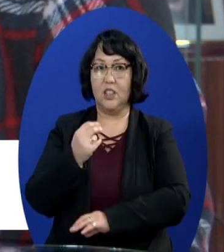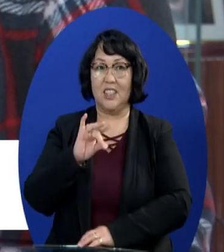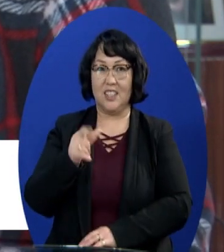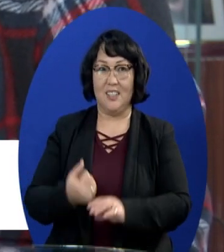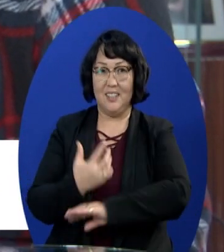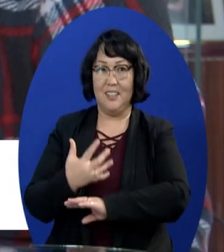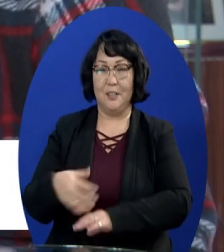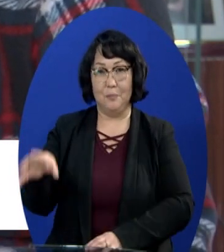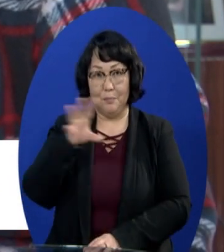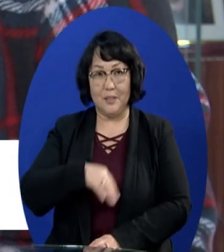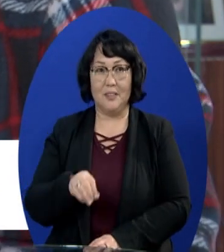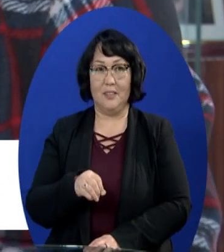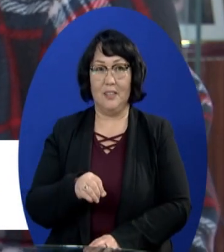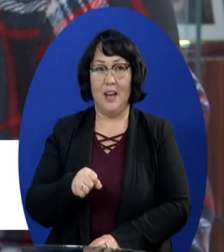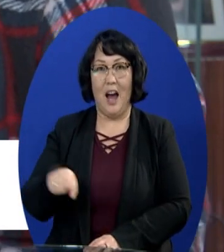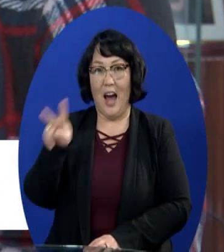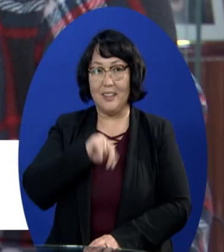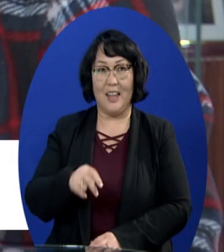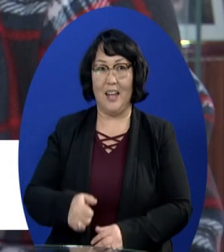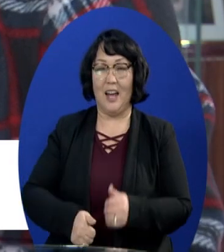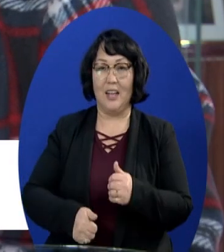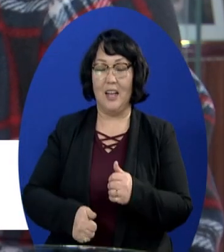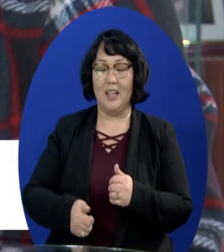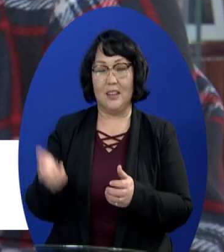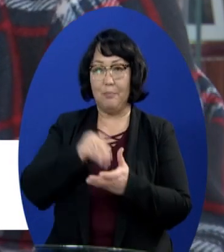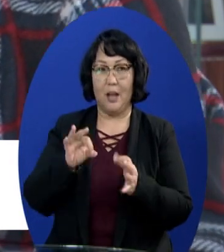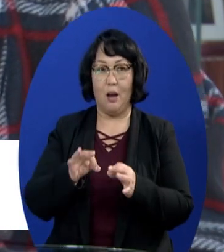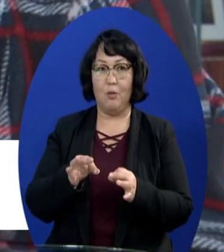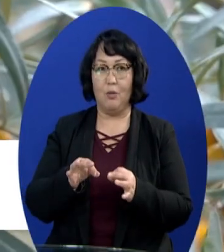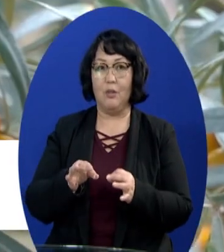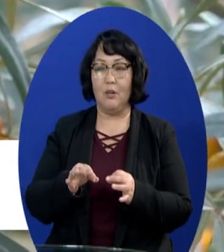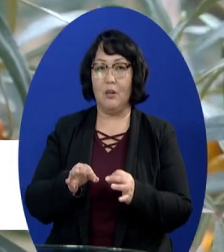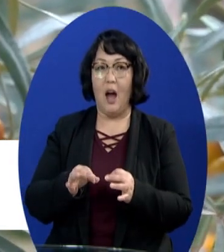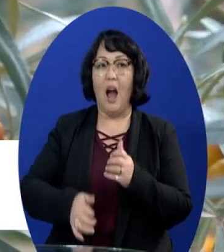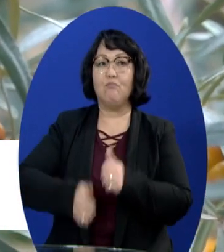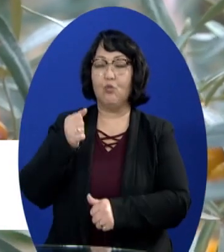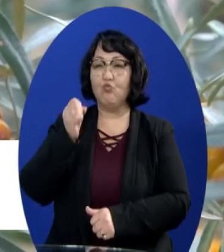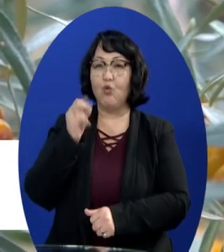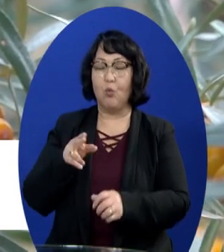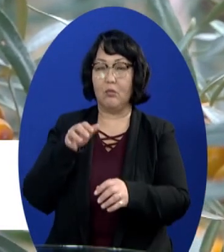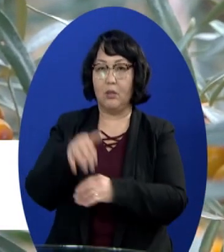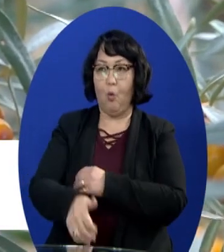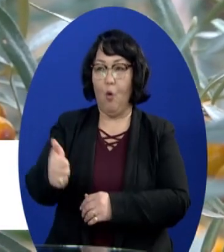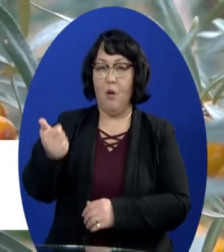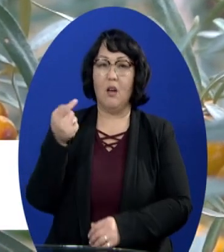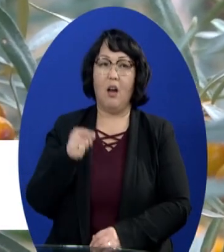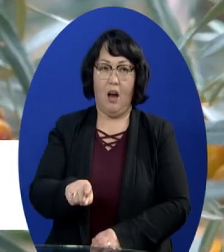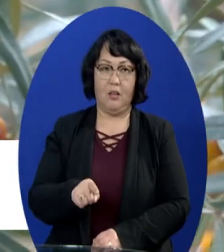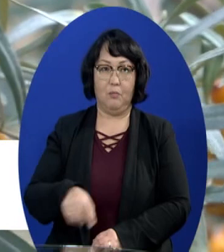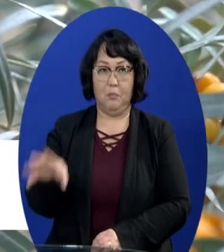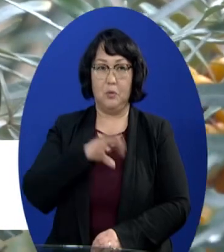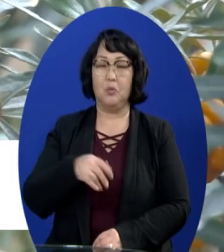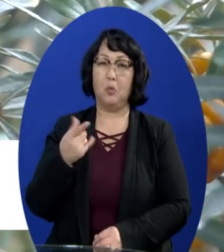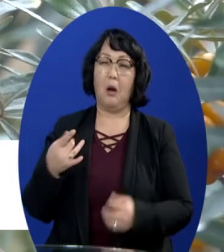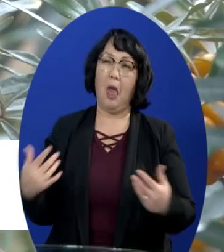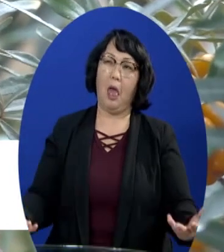алдааг давтаагүй тойрсон учраас одоо бас илүү их амархан амжилт хүрч байгаа. Бидний зүгээр суусан бол хий